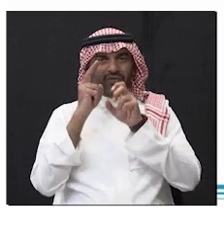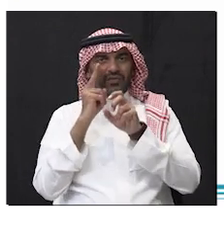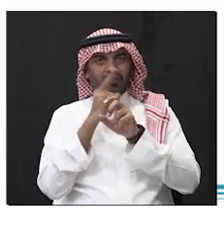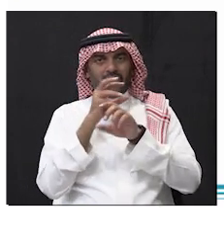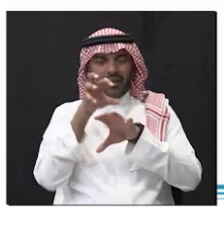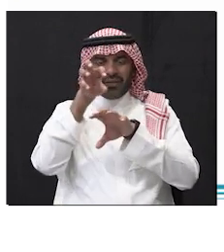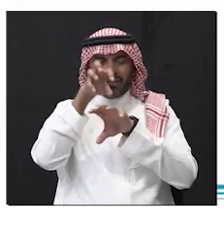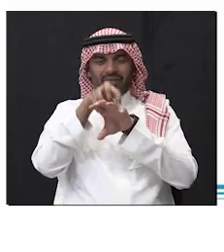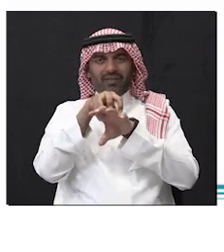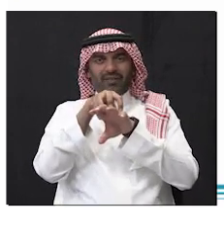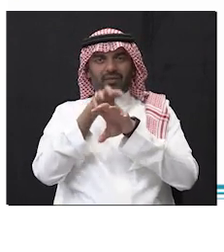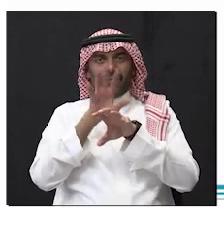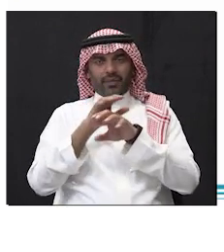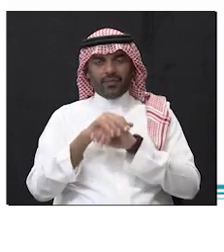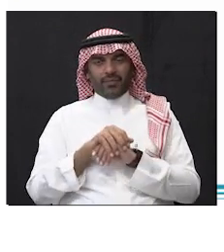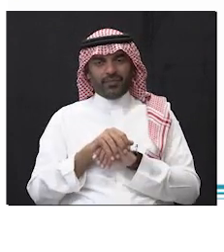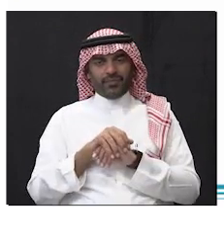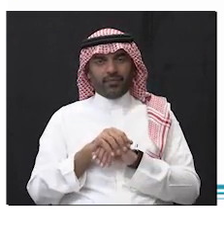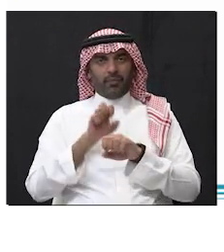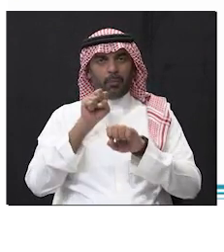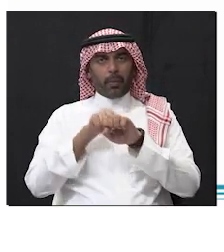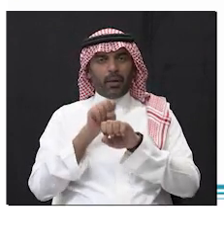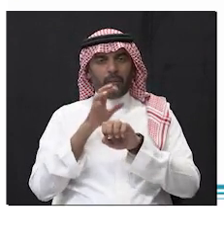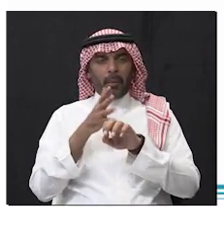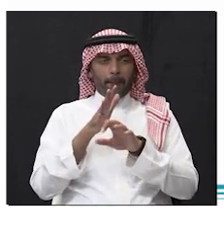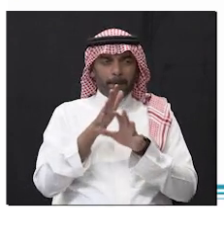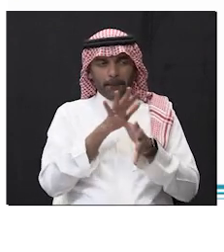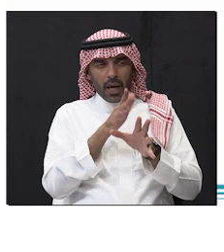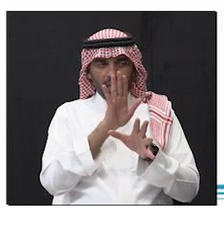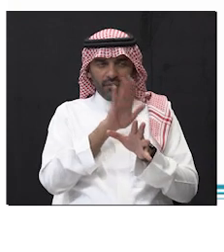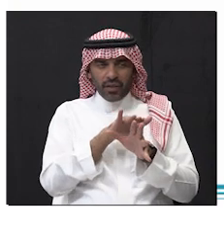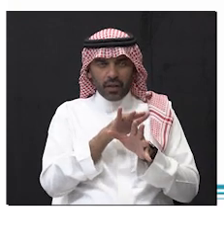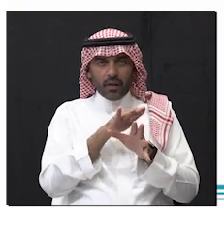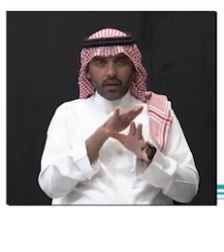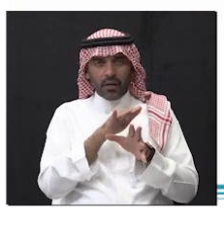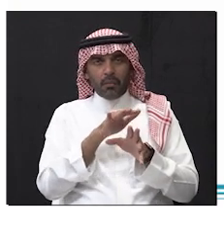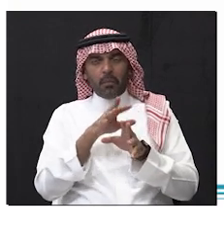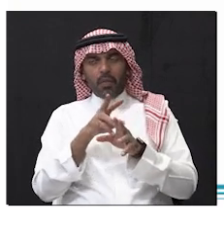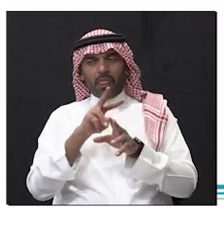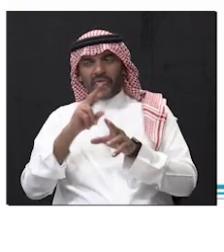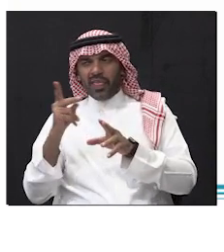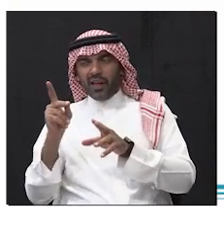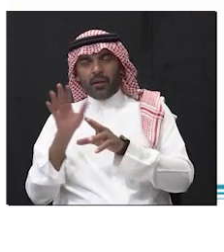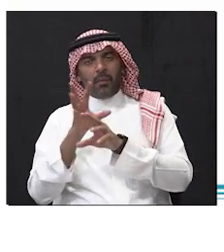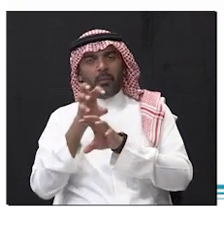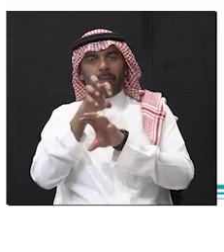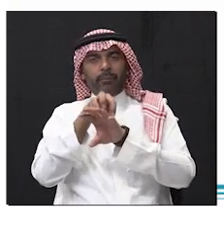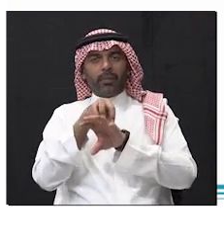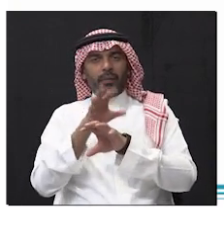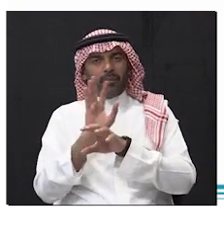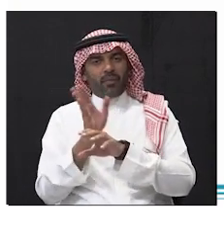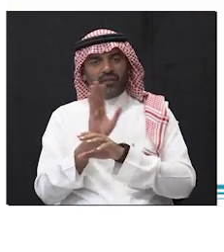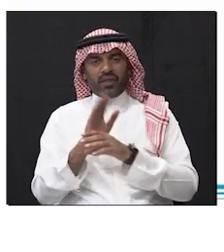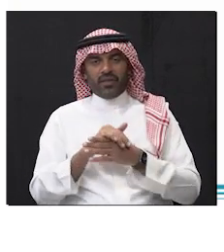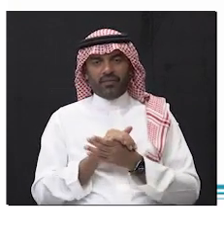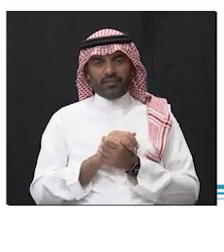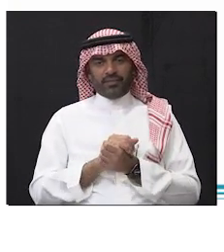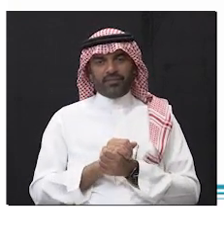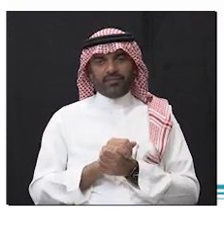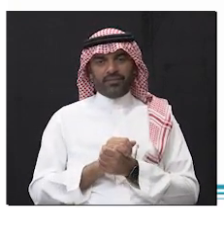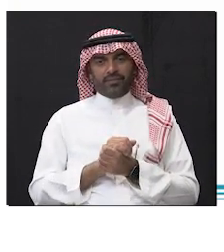لديها أصداف، أحسنتم، بعض منها، لأن راح نشوف الآن البزاق. البزاق لا يحتوي على